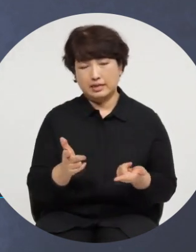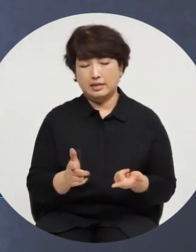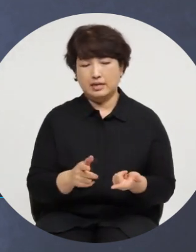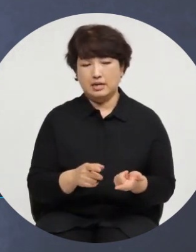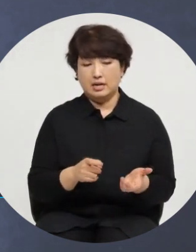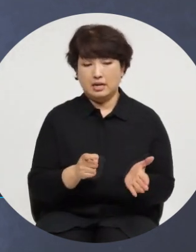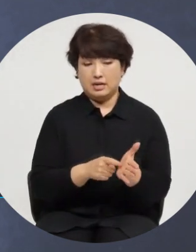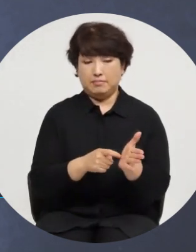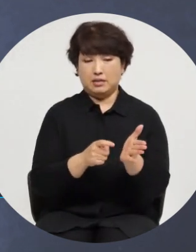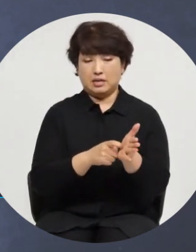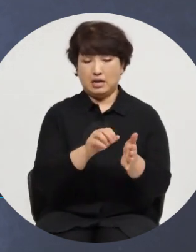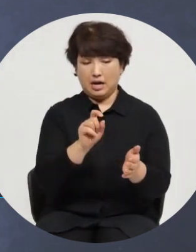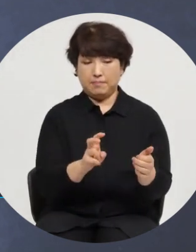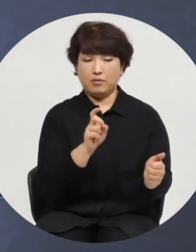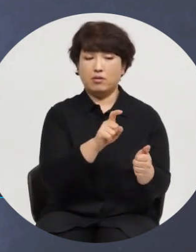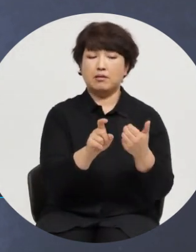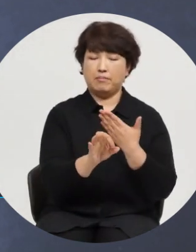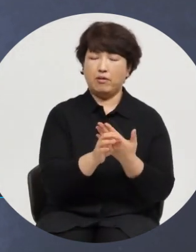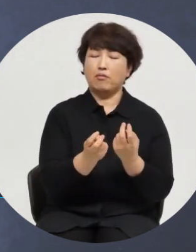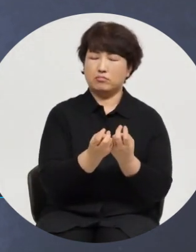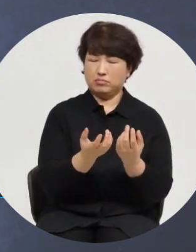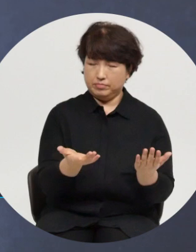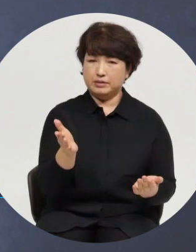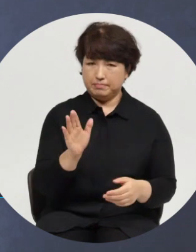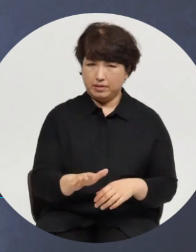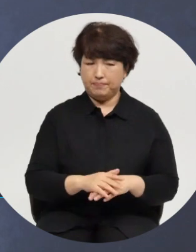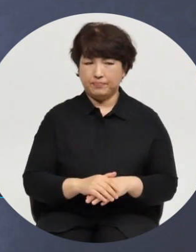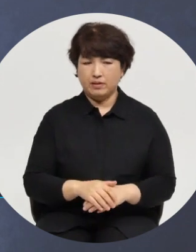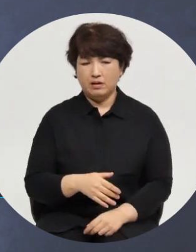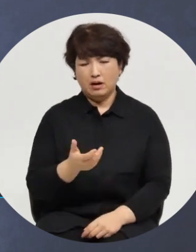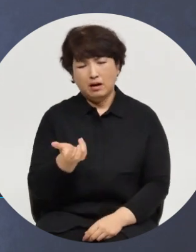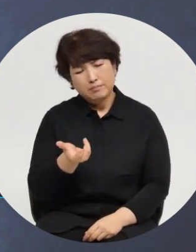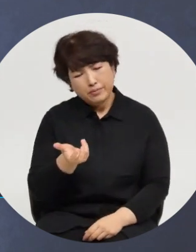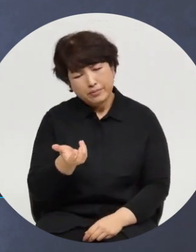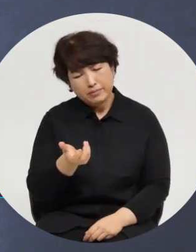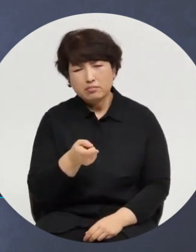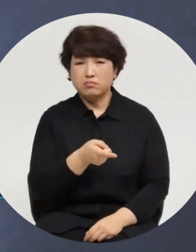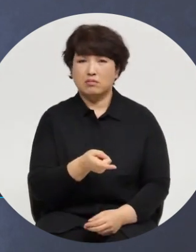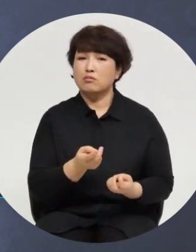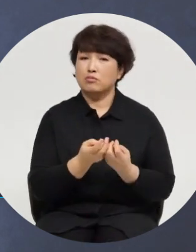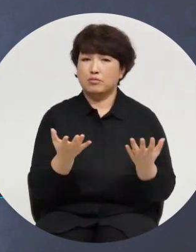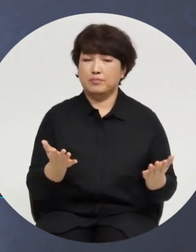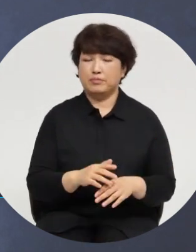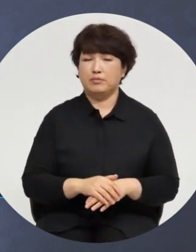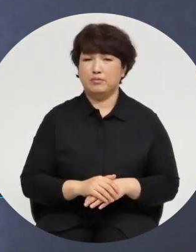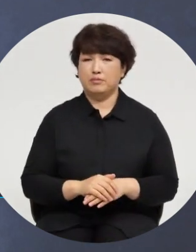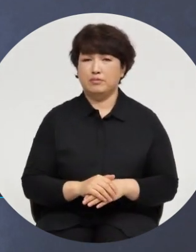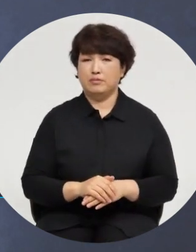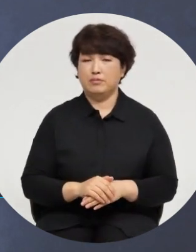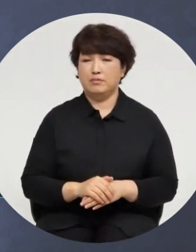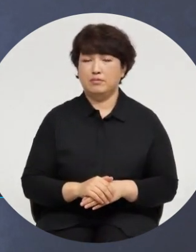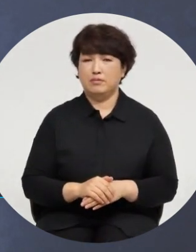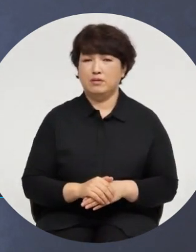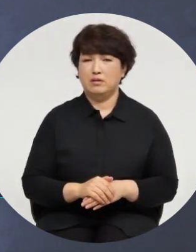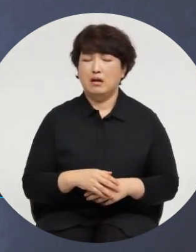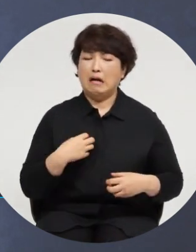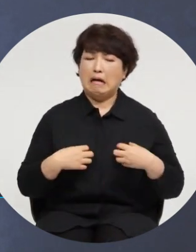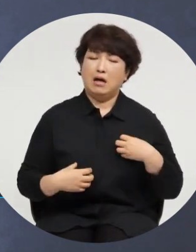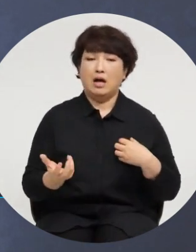마라 그런 개 좀 편안하게 받아들이고 어 통증이 있는 것은 9무 뚝하게 써요 그래서